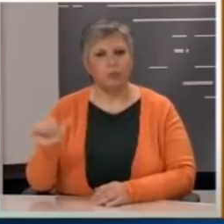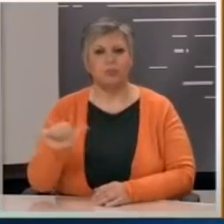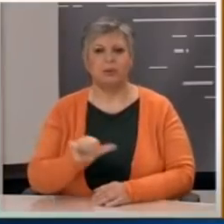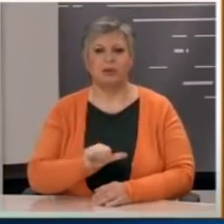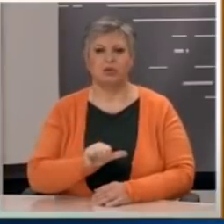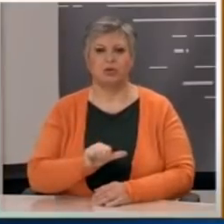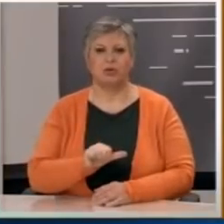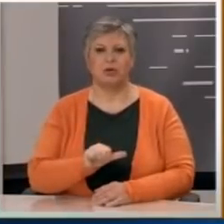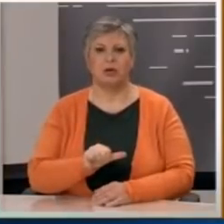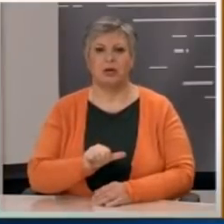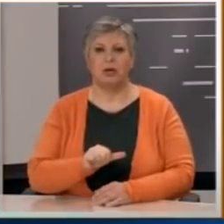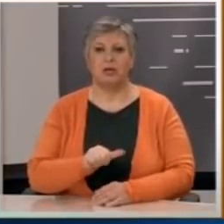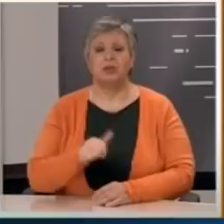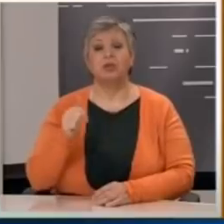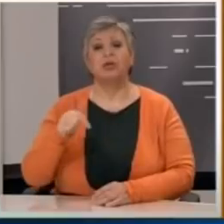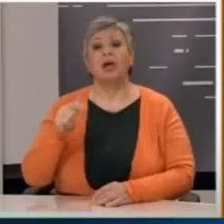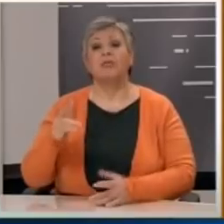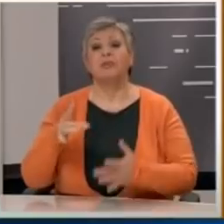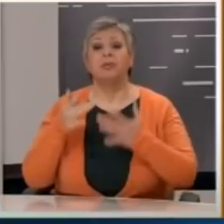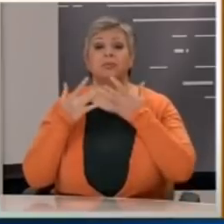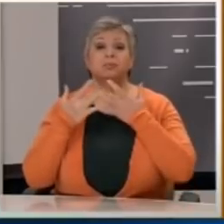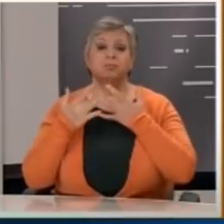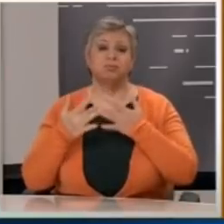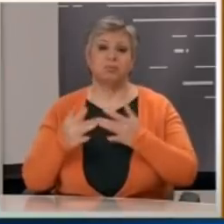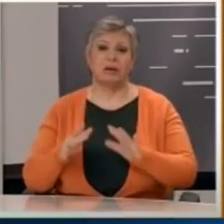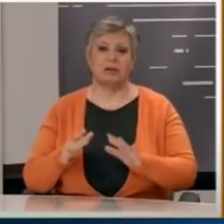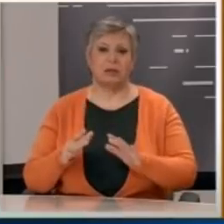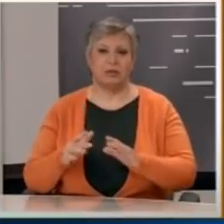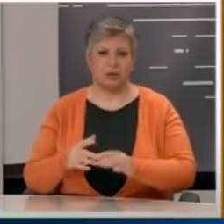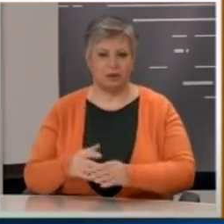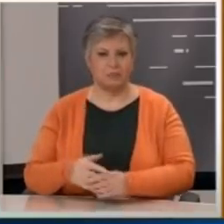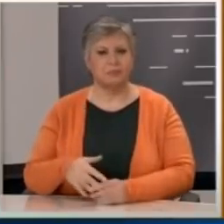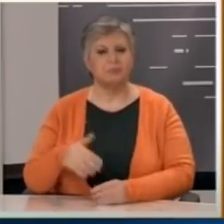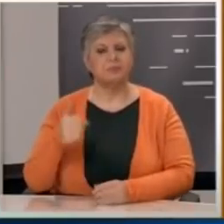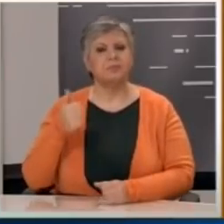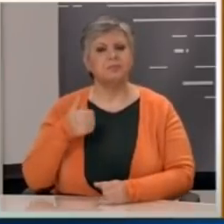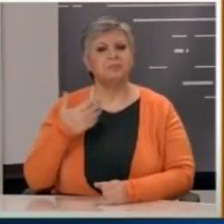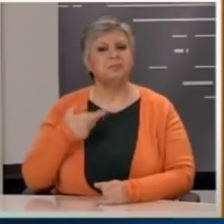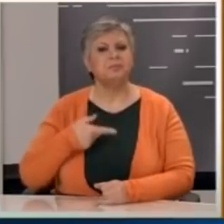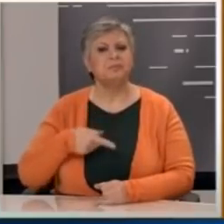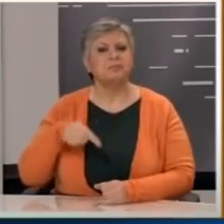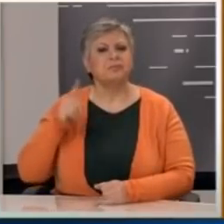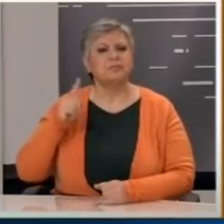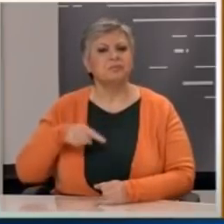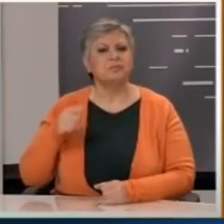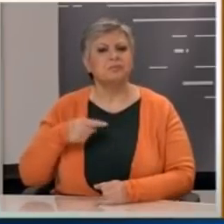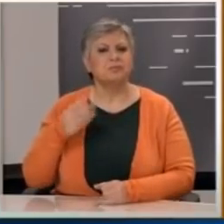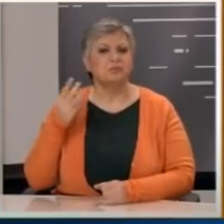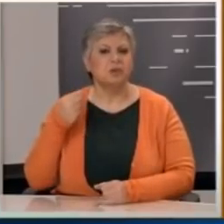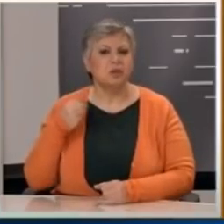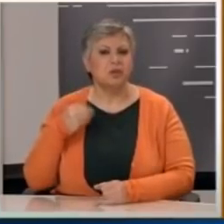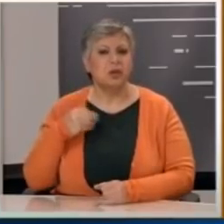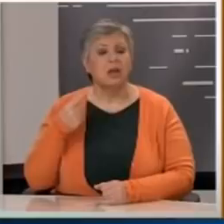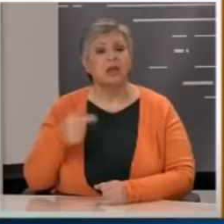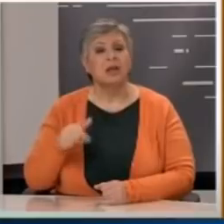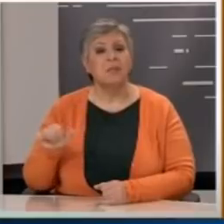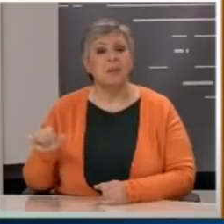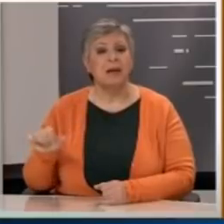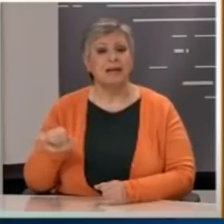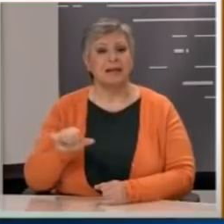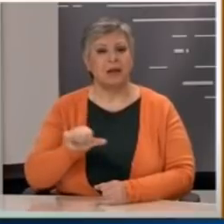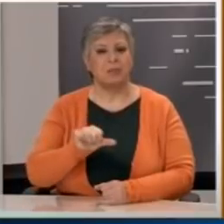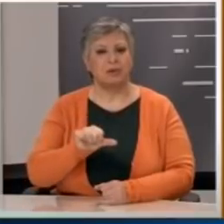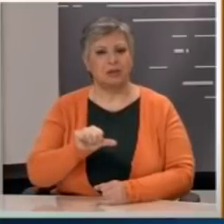ότι και είχε την ευαισθησία να παραιτηθεί. Όταν την άκουσα όμως την πρώτη μέρα, είπε να τα επιστρέψει και να